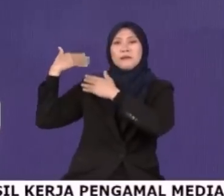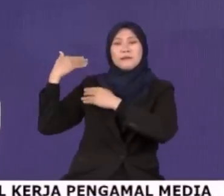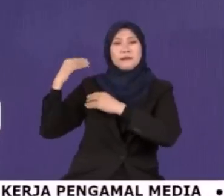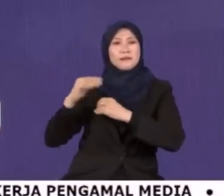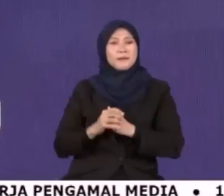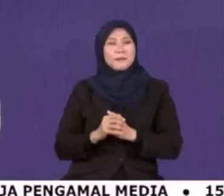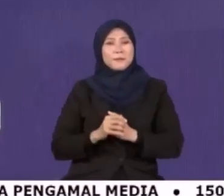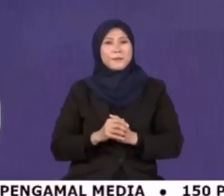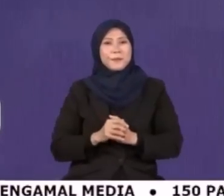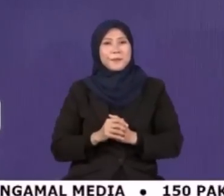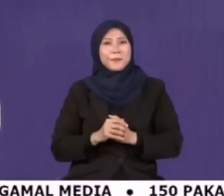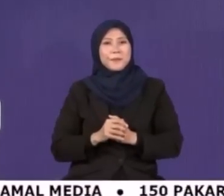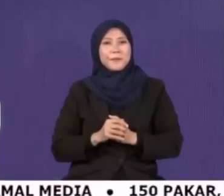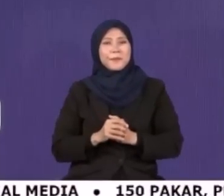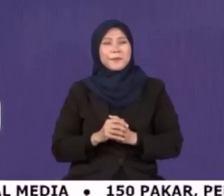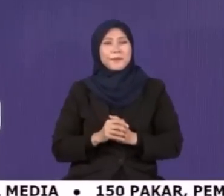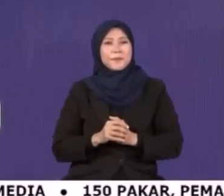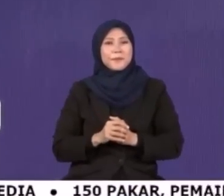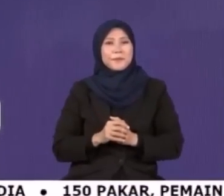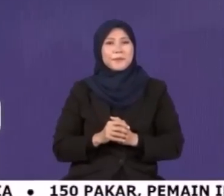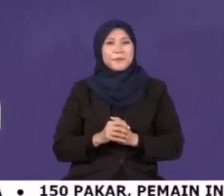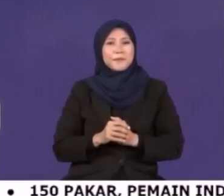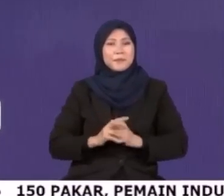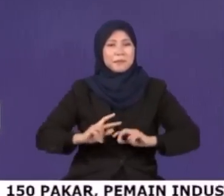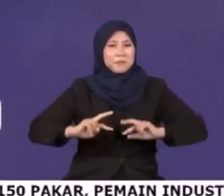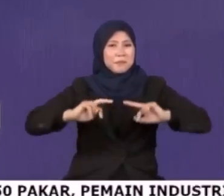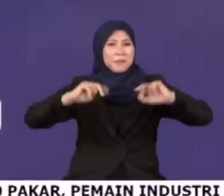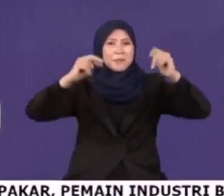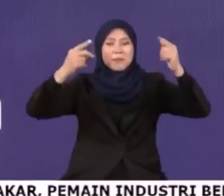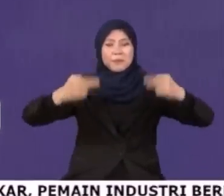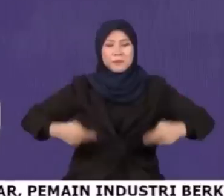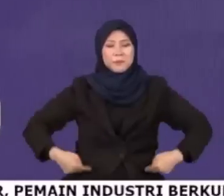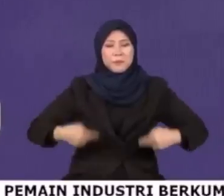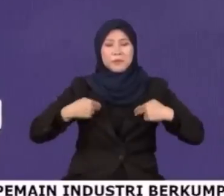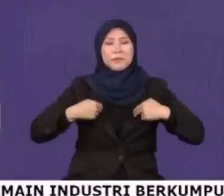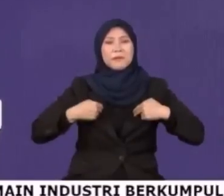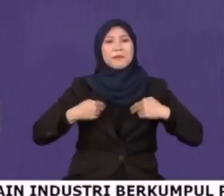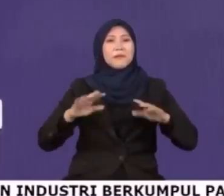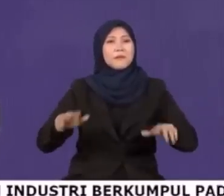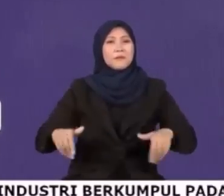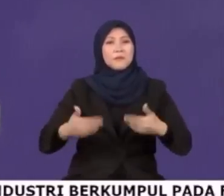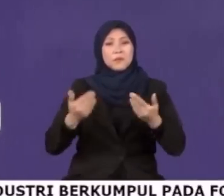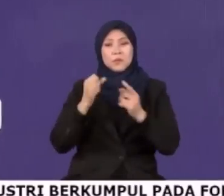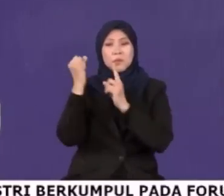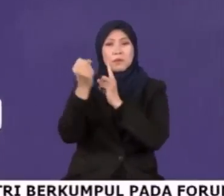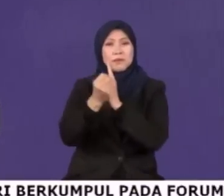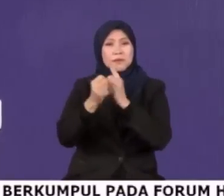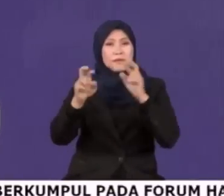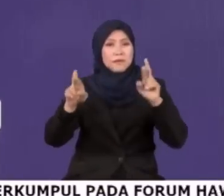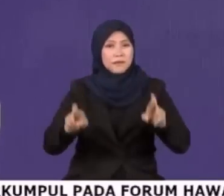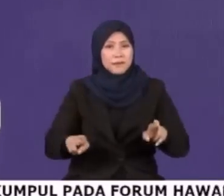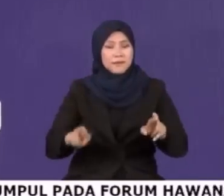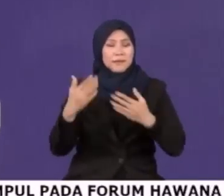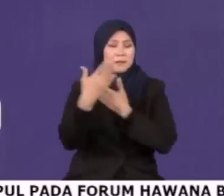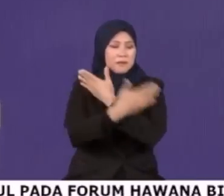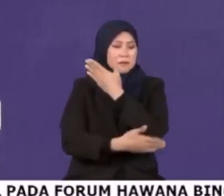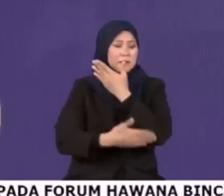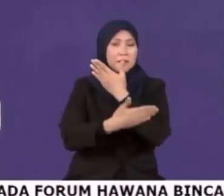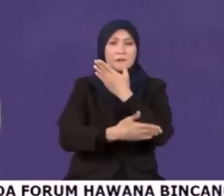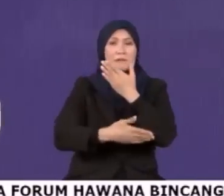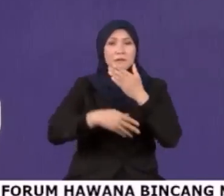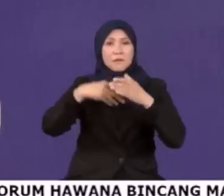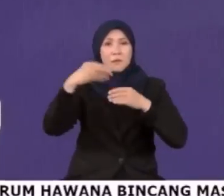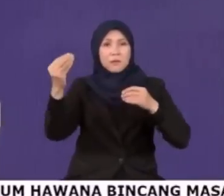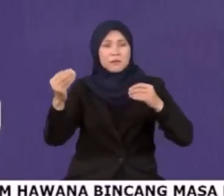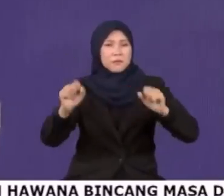memaknai kehidupan dan bagaimana kedudukan rakyat dan negara boleh diangkat